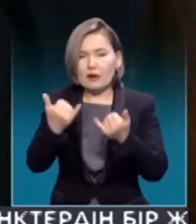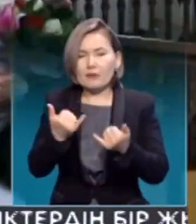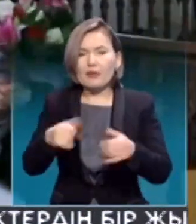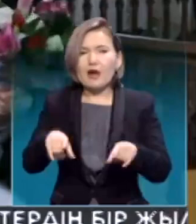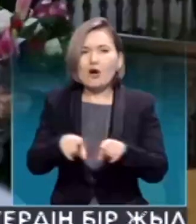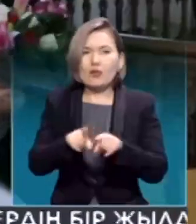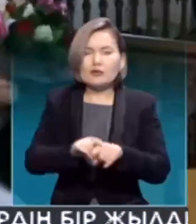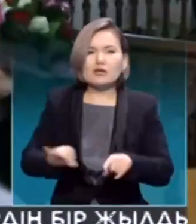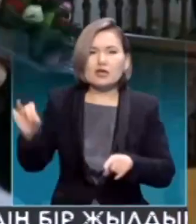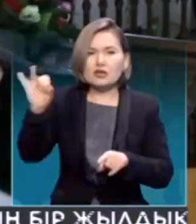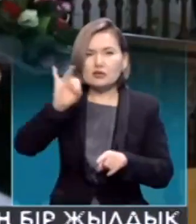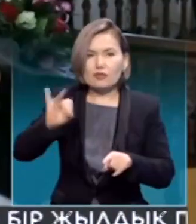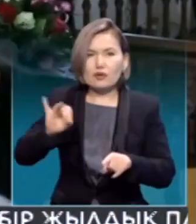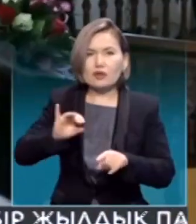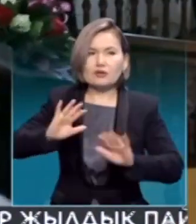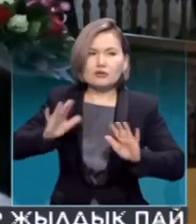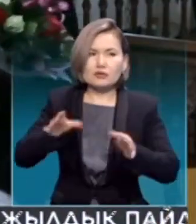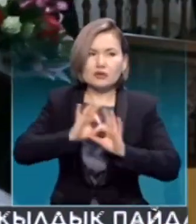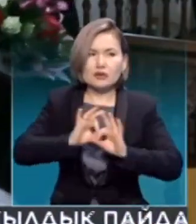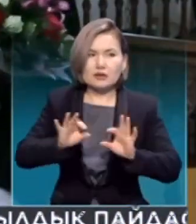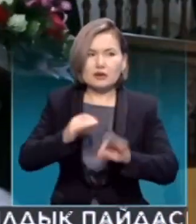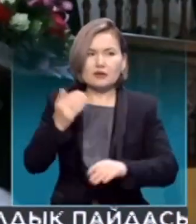осы өмір жолы баяндалады.